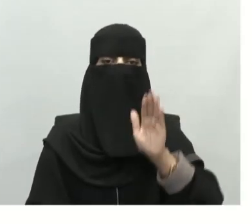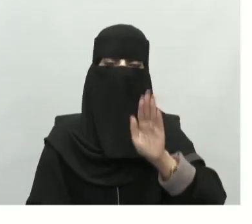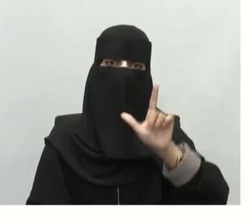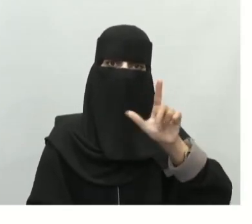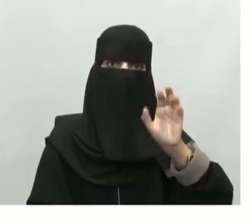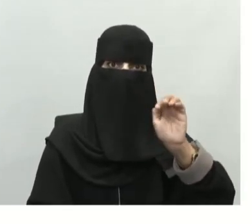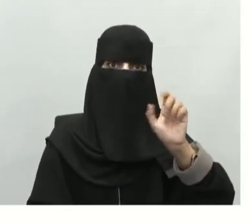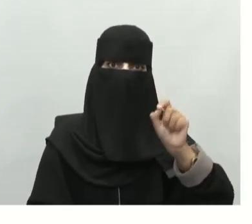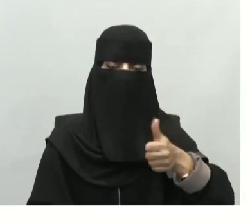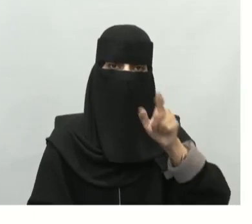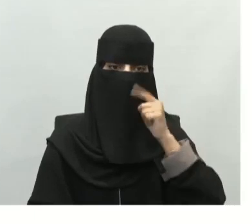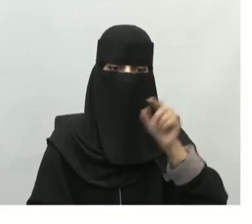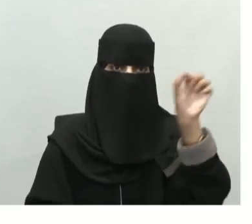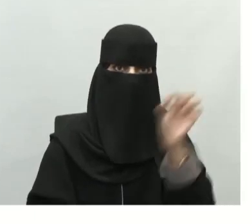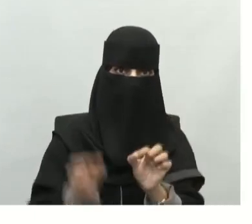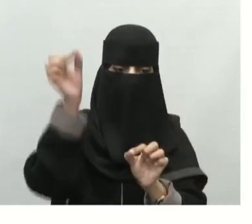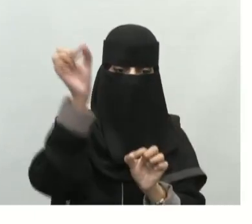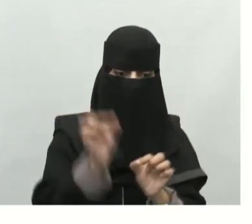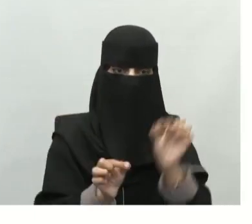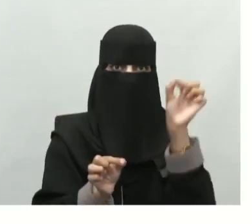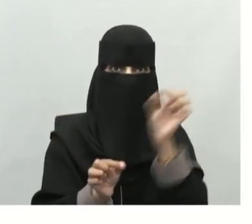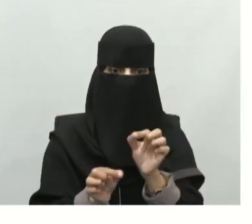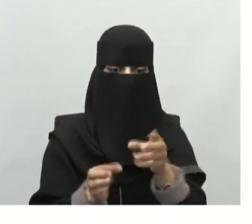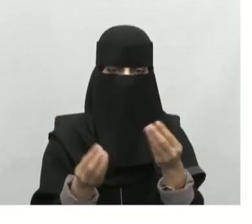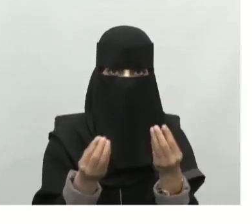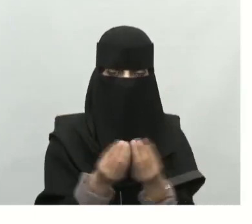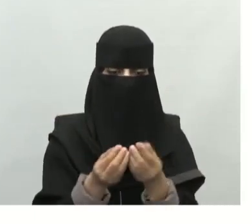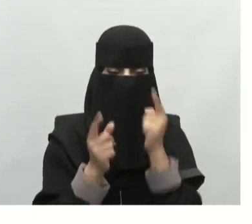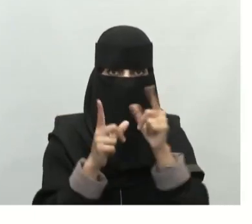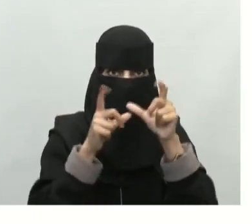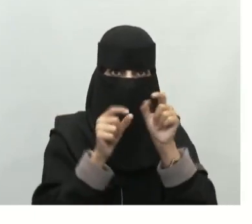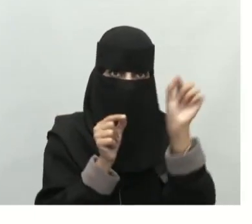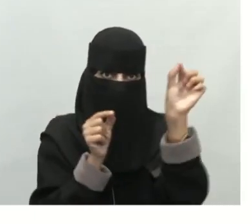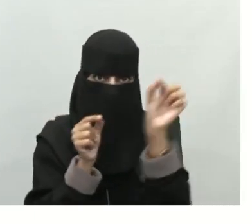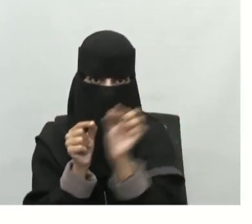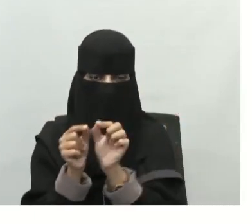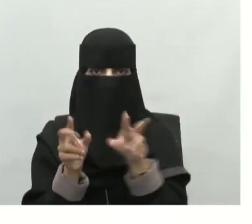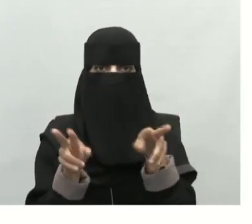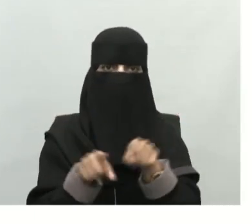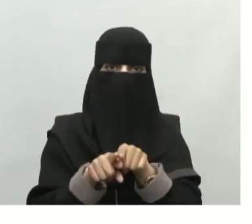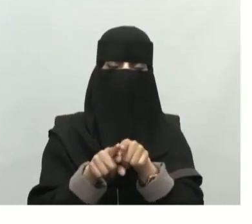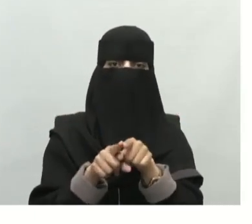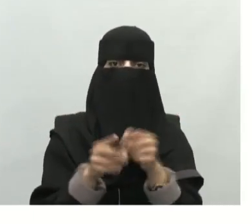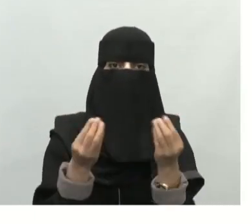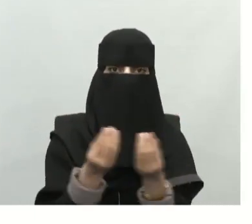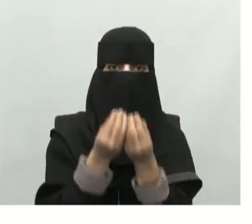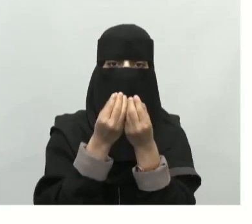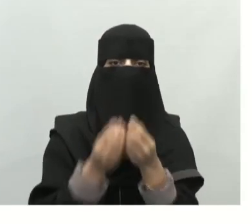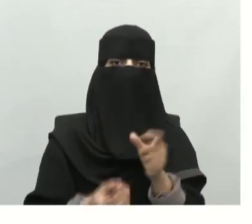بالقلم ناخذ ونضع خطا ما بين الصوره الى الكلمه اي